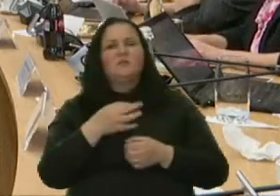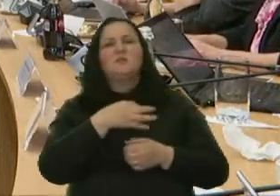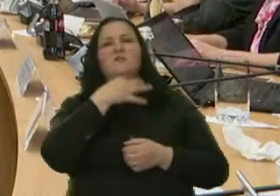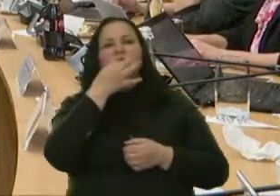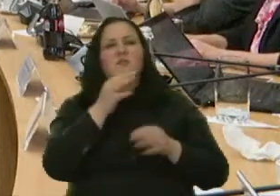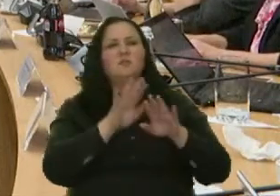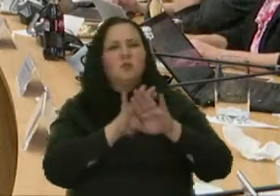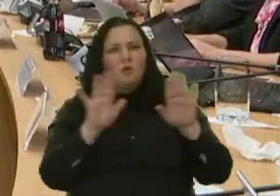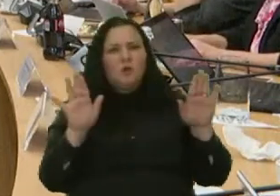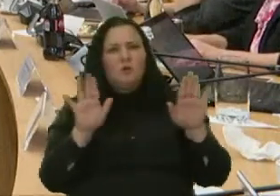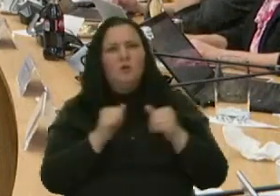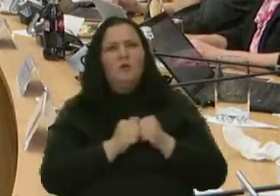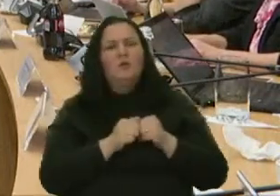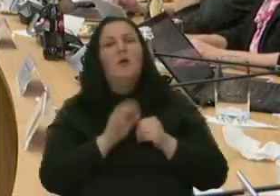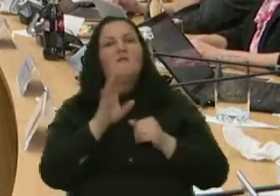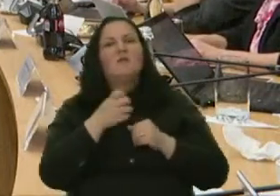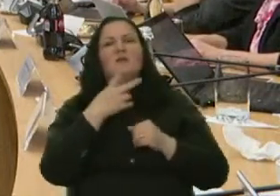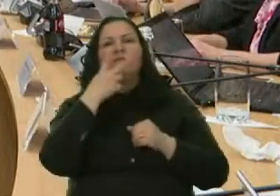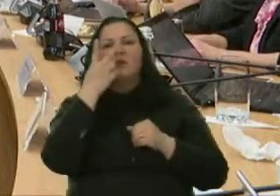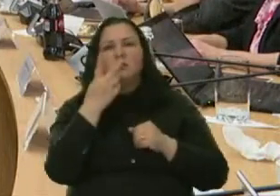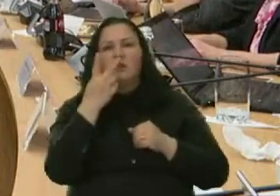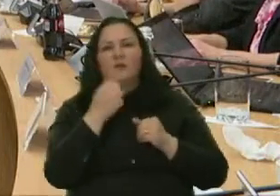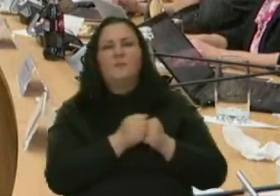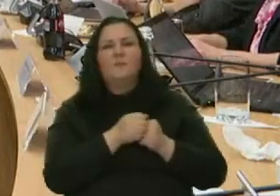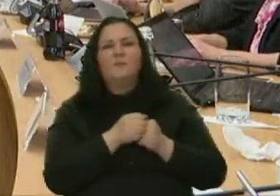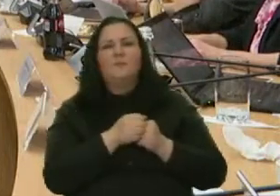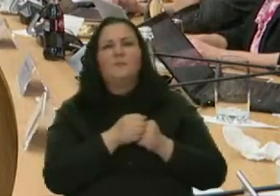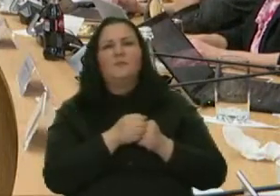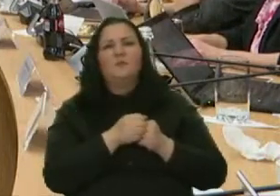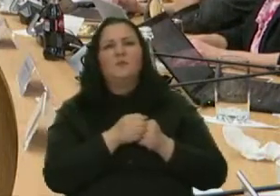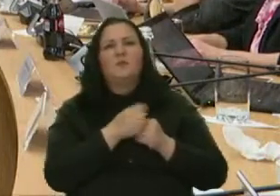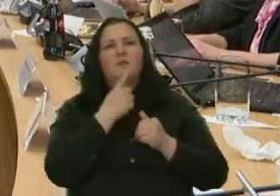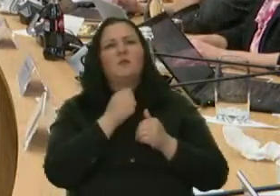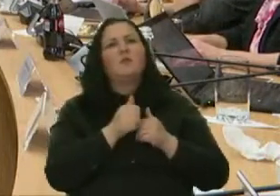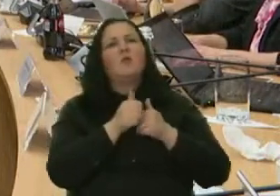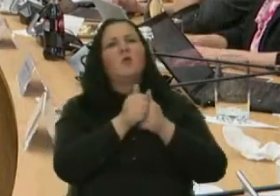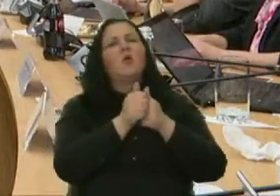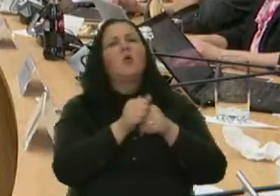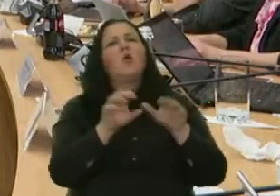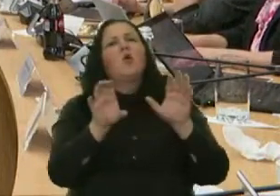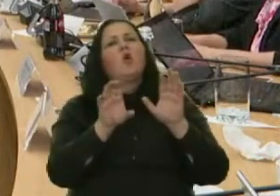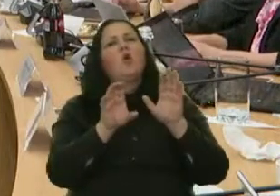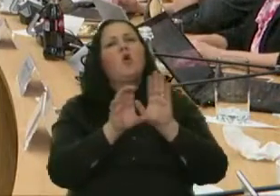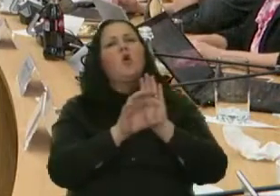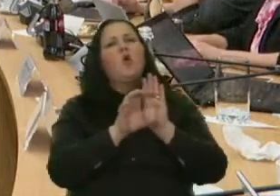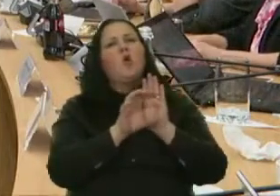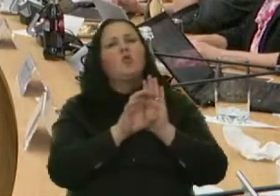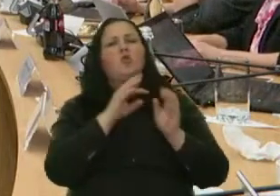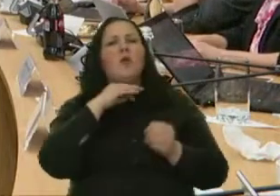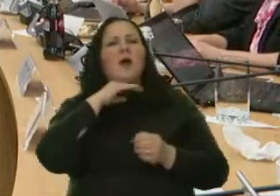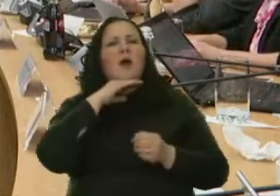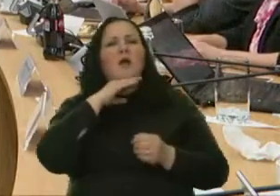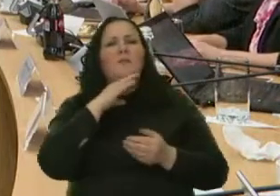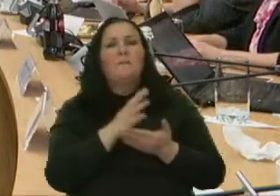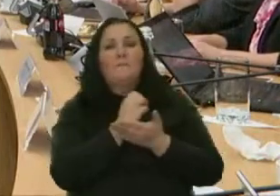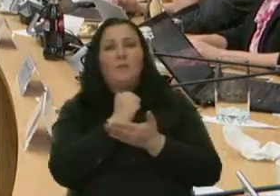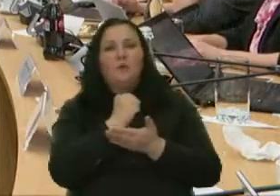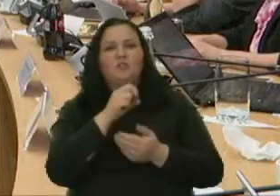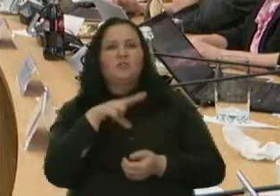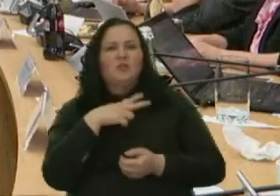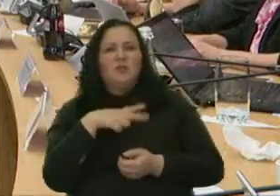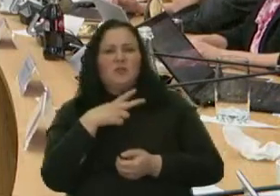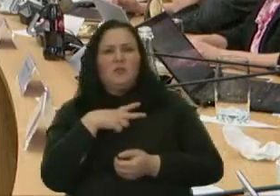Doar atât având în vedere că conform codului administrativ bugetul este